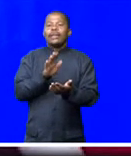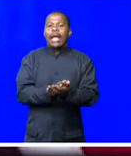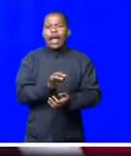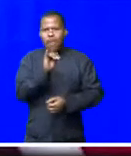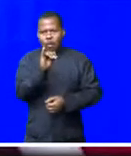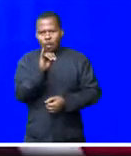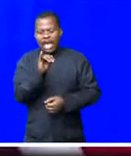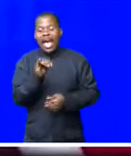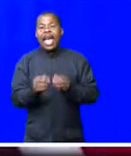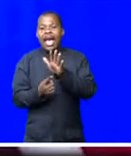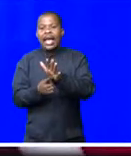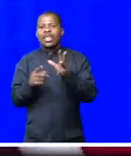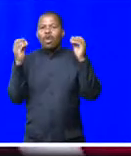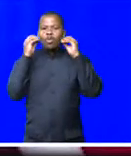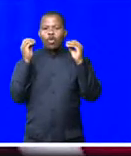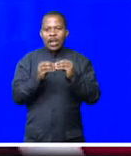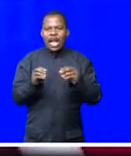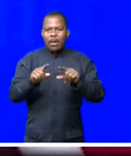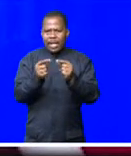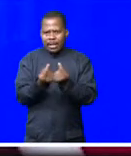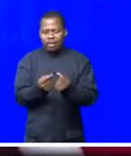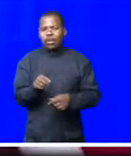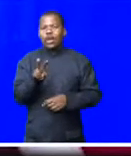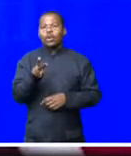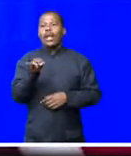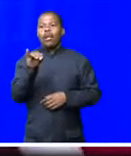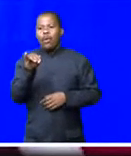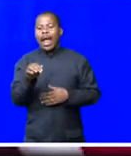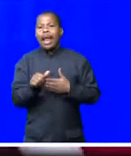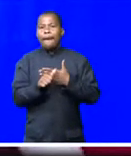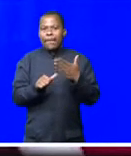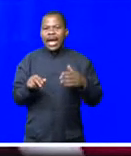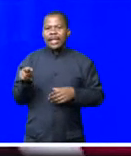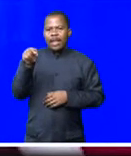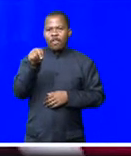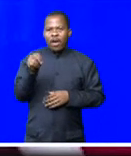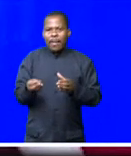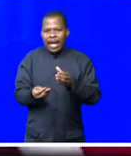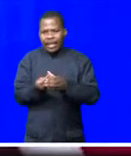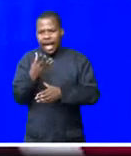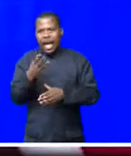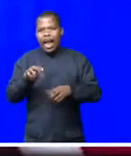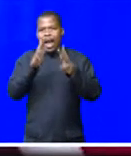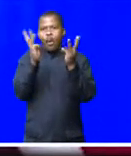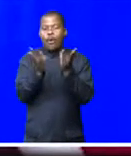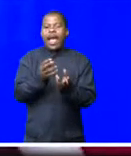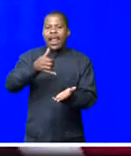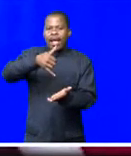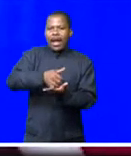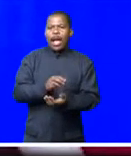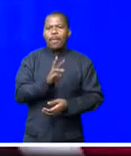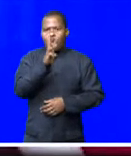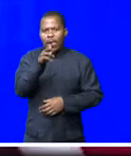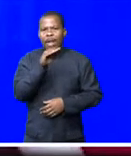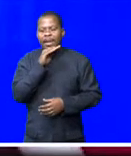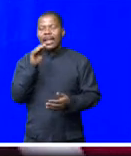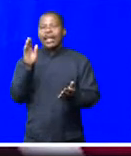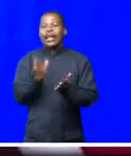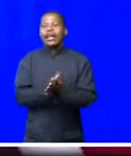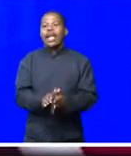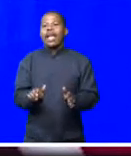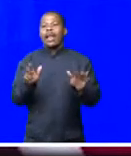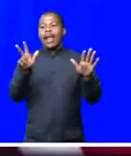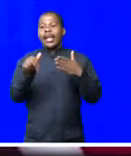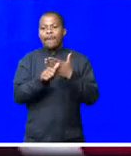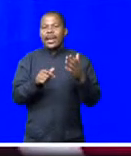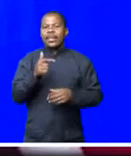bemacembu. Lenzebe emhlaba itawucala mhla ka-21 inyanga yelwedi kuya kumhla ilishumi nesiphohlongo inyanga